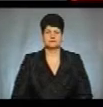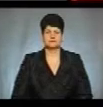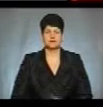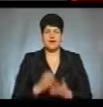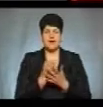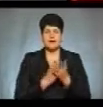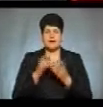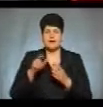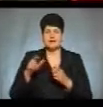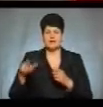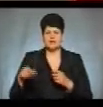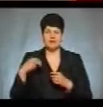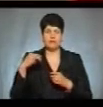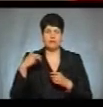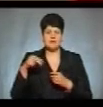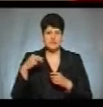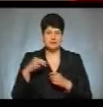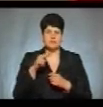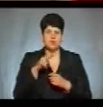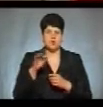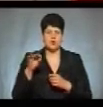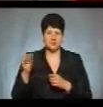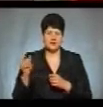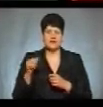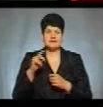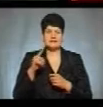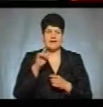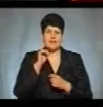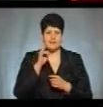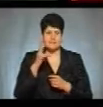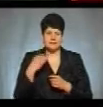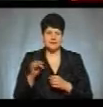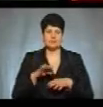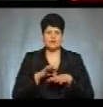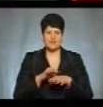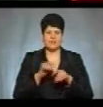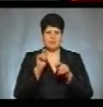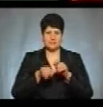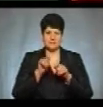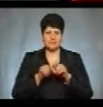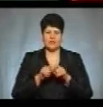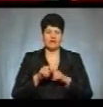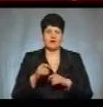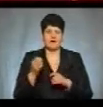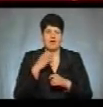Кандидати в президенти Володимир Зеленський і Петро Порошенко пройшли тести на вміст алкоголю і наркотичних речовин в організмі.